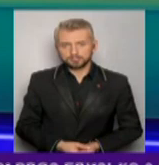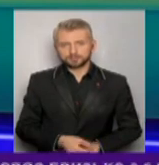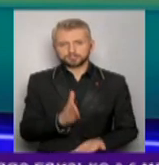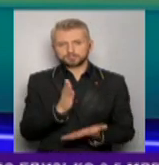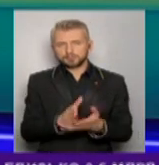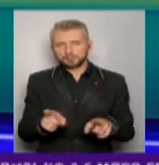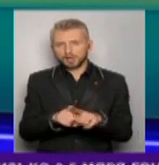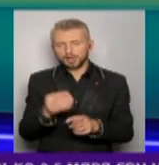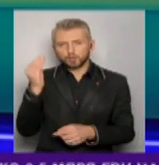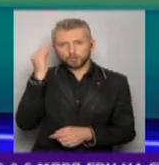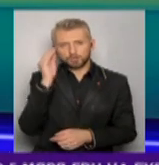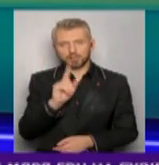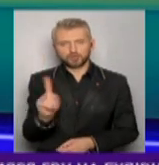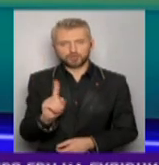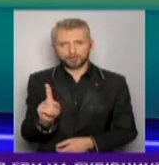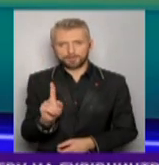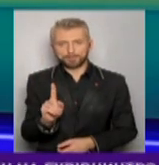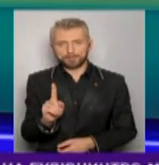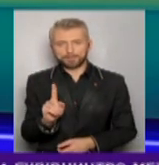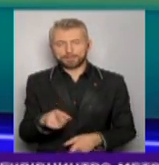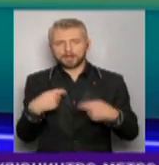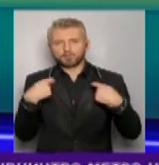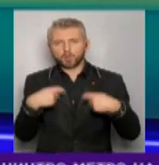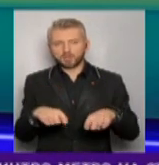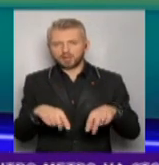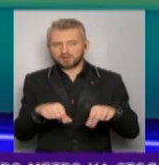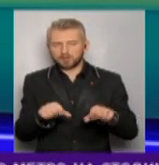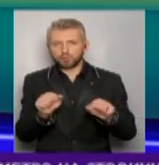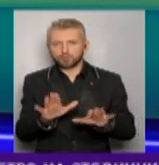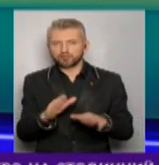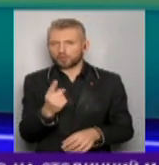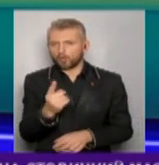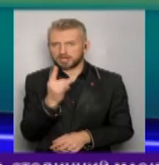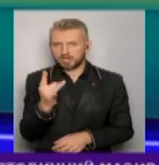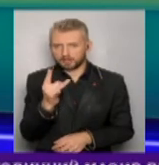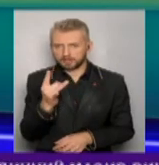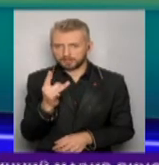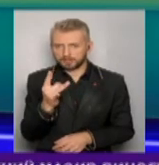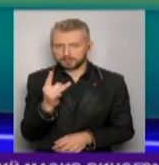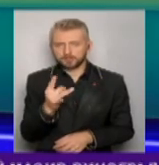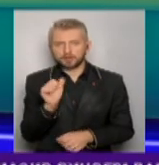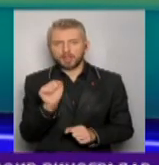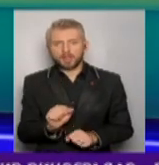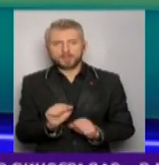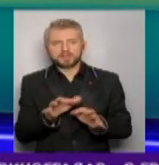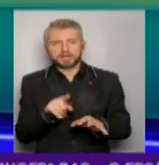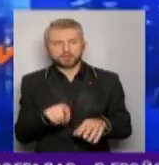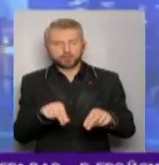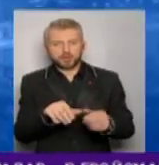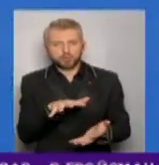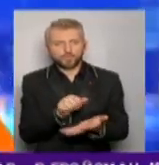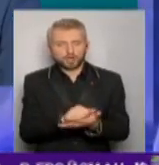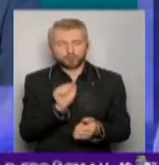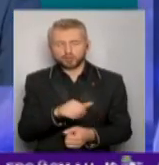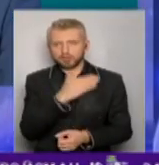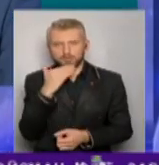така думка, що продати землю можна тільки один раз, а здати цю землю в оренду можна